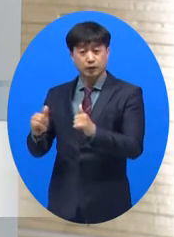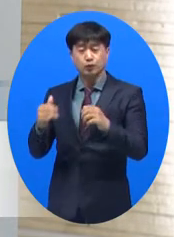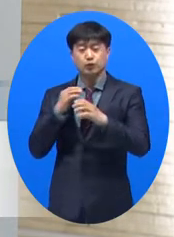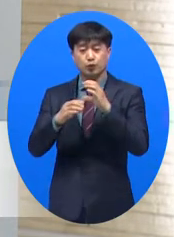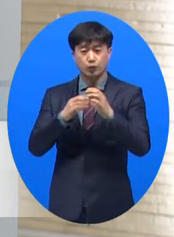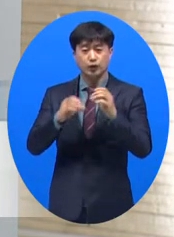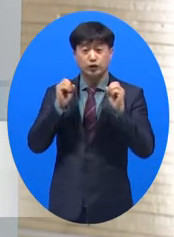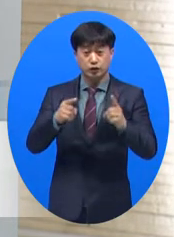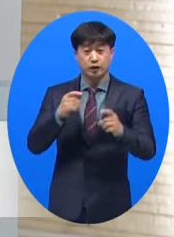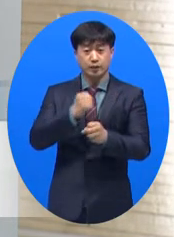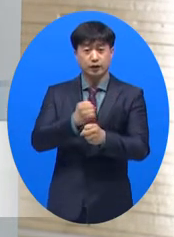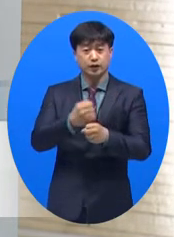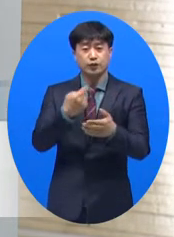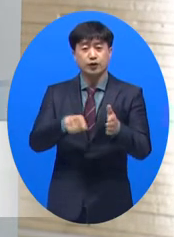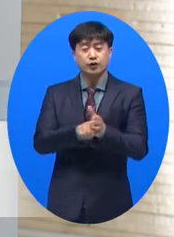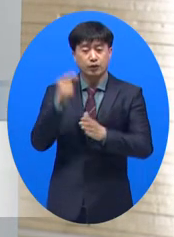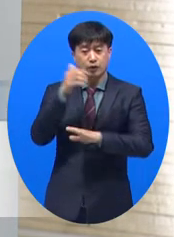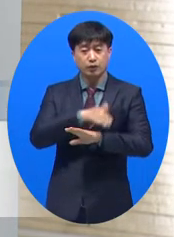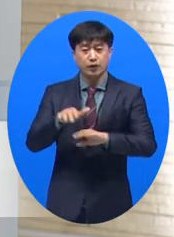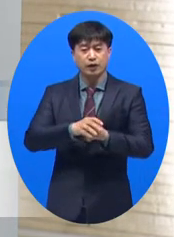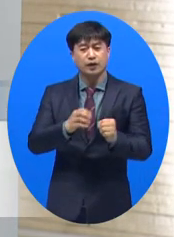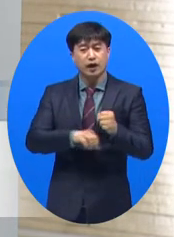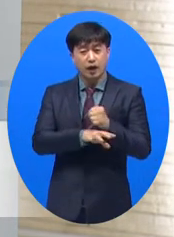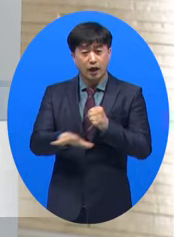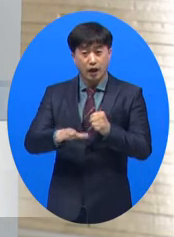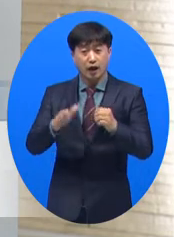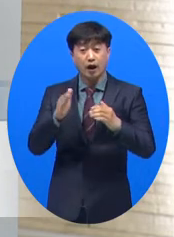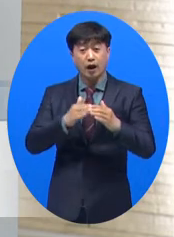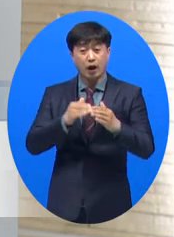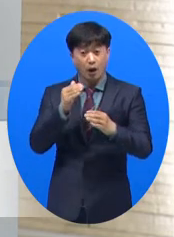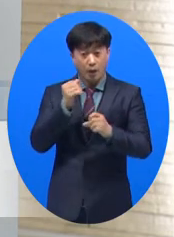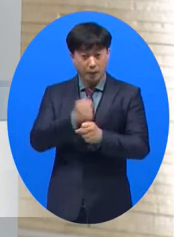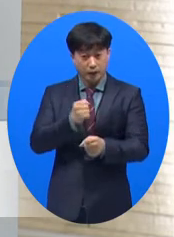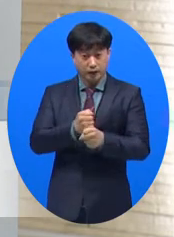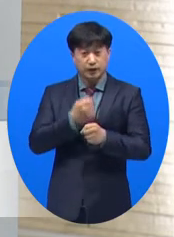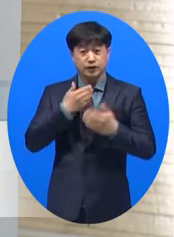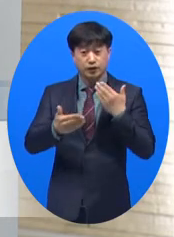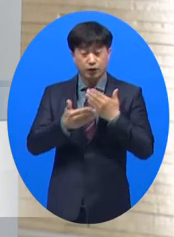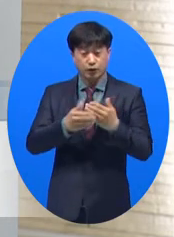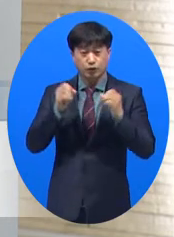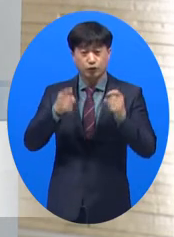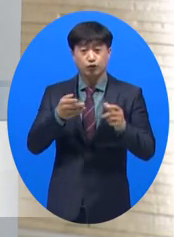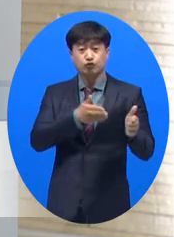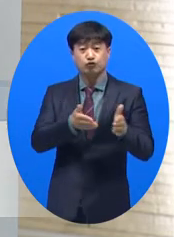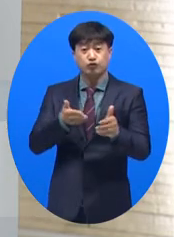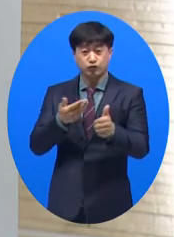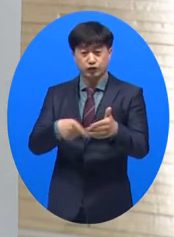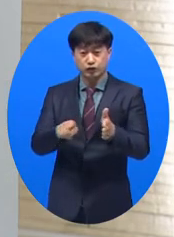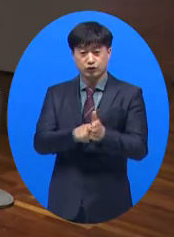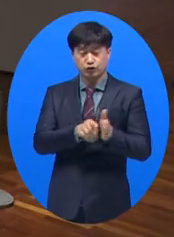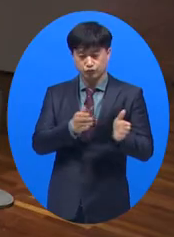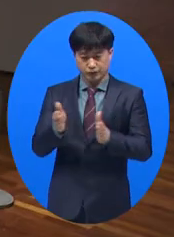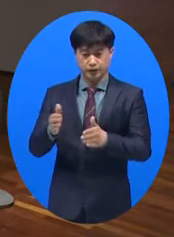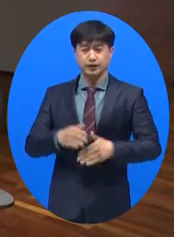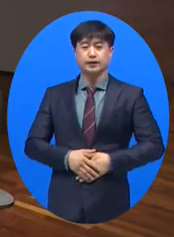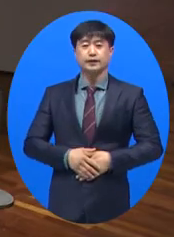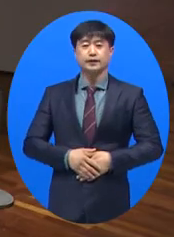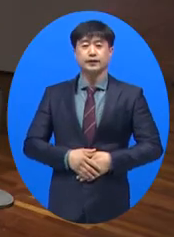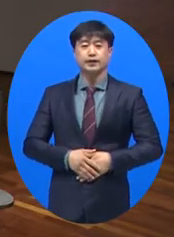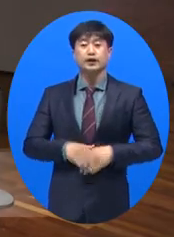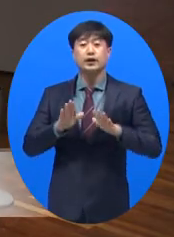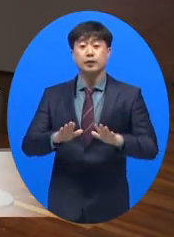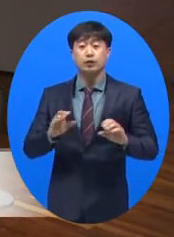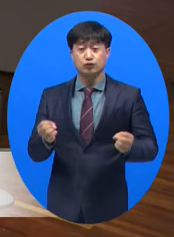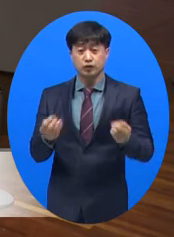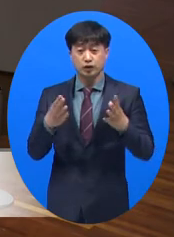기회를 만들고자 하였구요 다양한 공개에 체험 기회를 저희가 마련하게 위해서 진행하게 되었습니다 이번